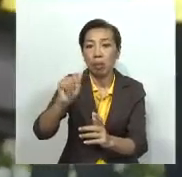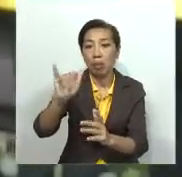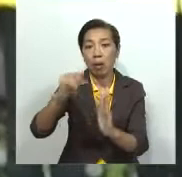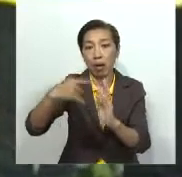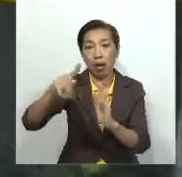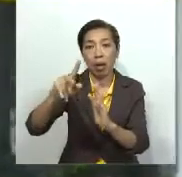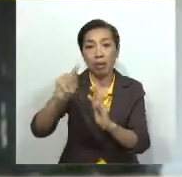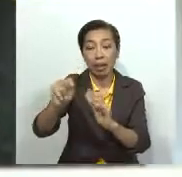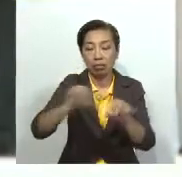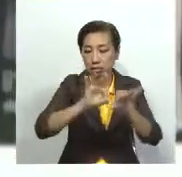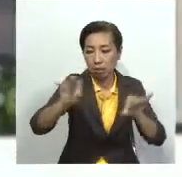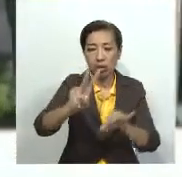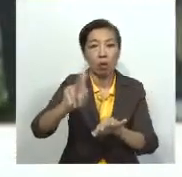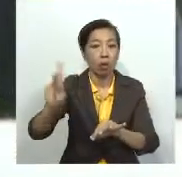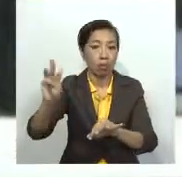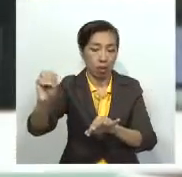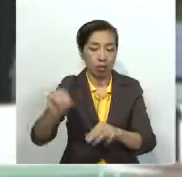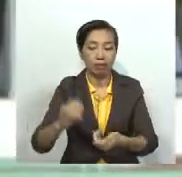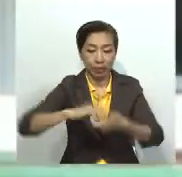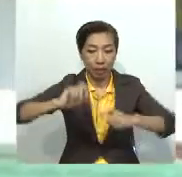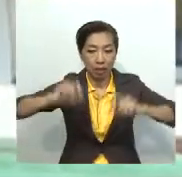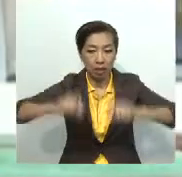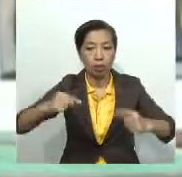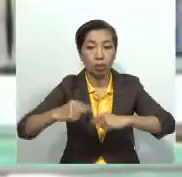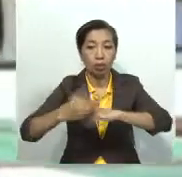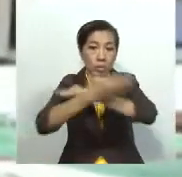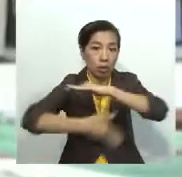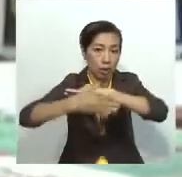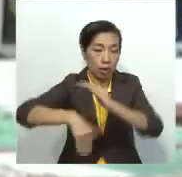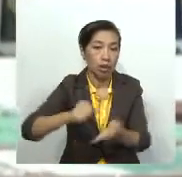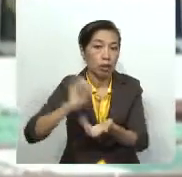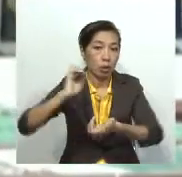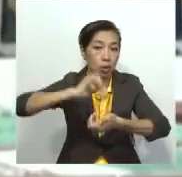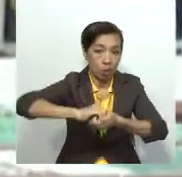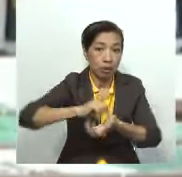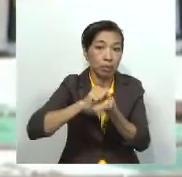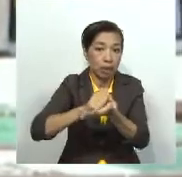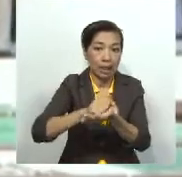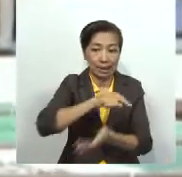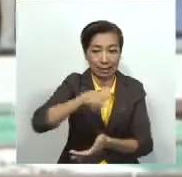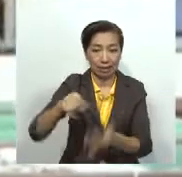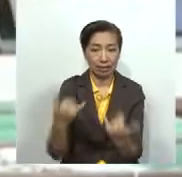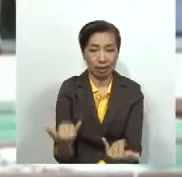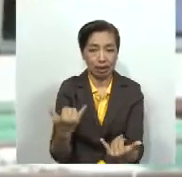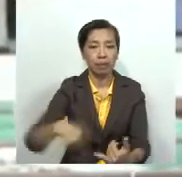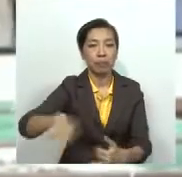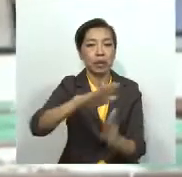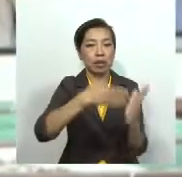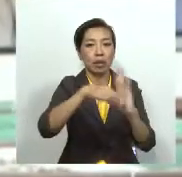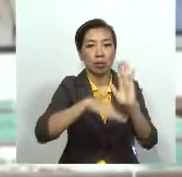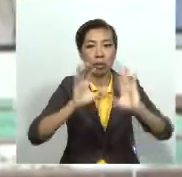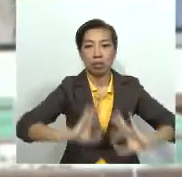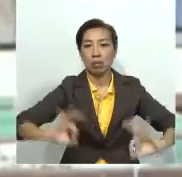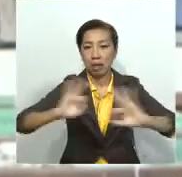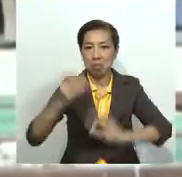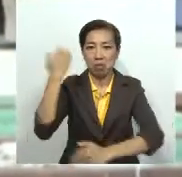เมตรนะครับการลงนามความตกลงว่าด้วยการเดินรถไฟร่วมกันระหว่างรัฐบาลไทยและกัมพูชาในครั้งนี้ถือว่าเป็นนโยบายสำคัญครั้